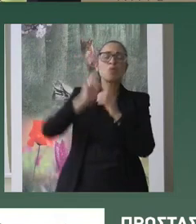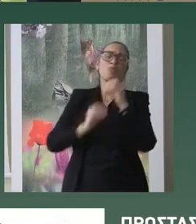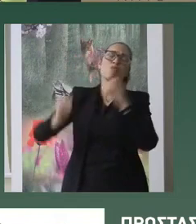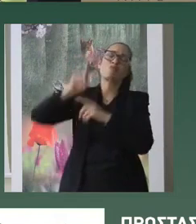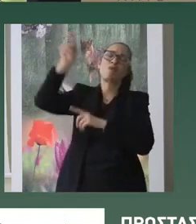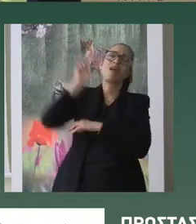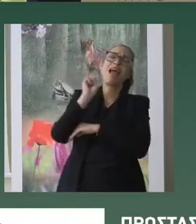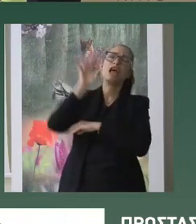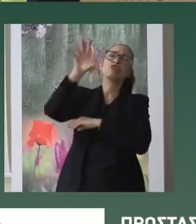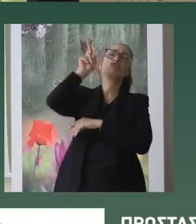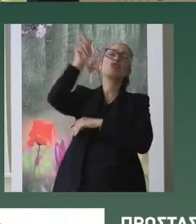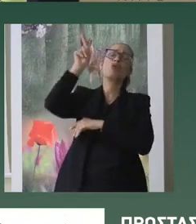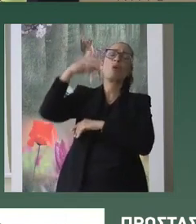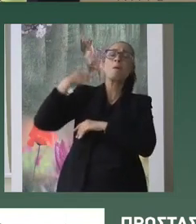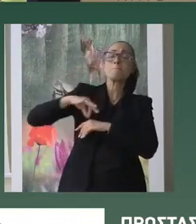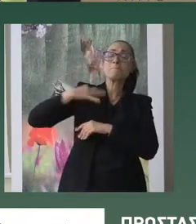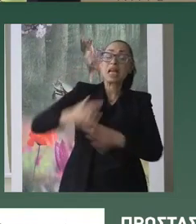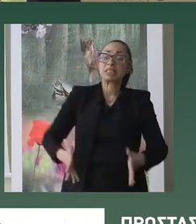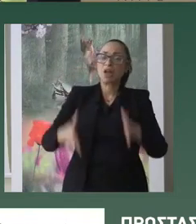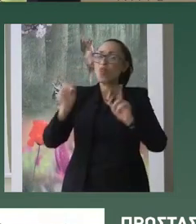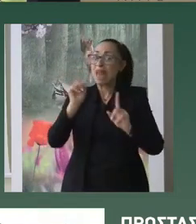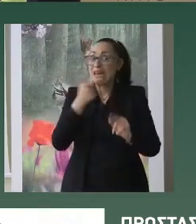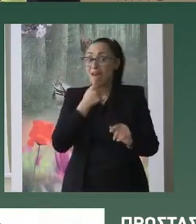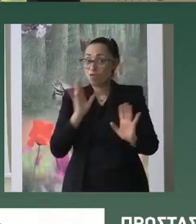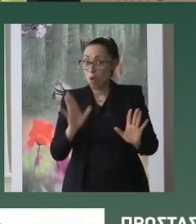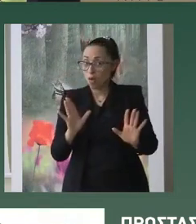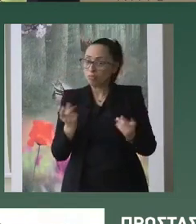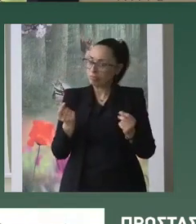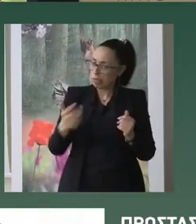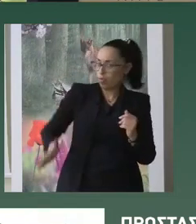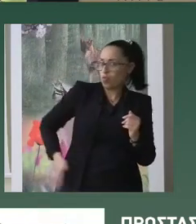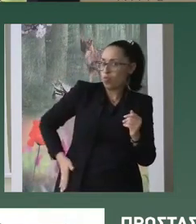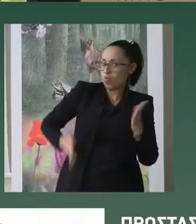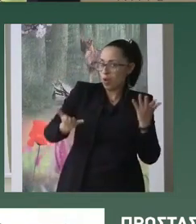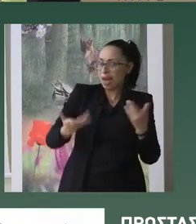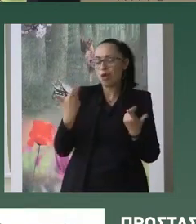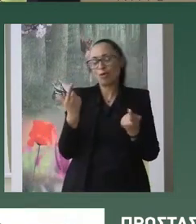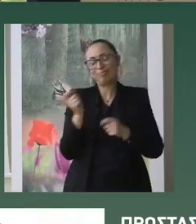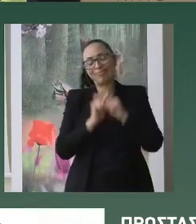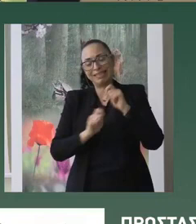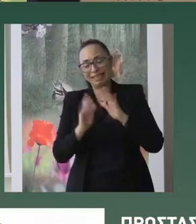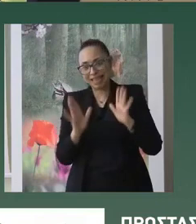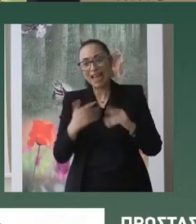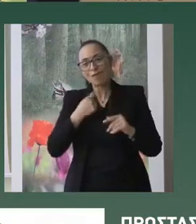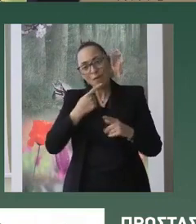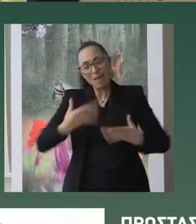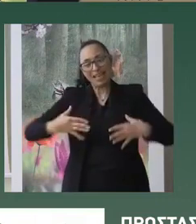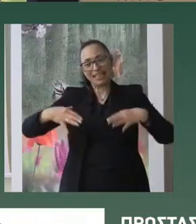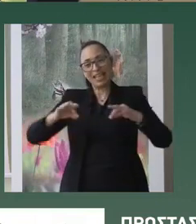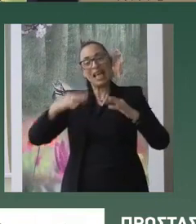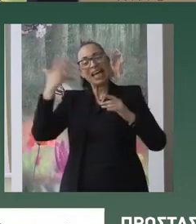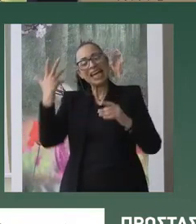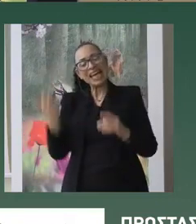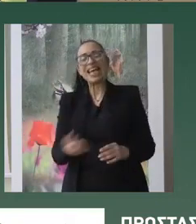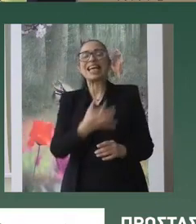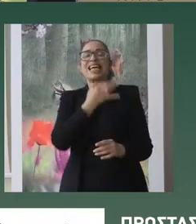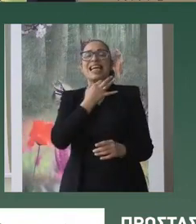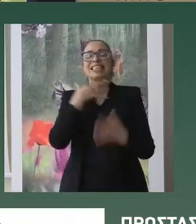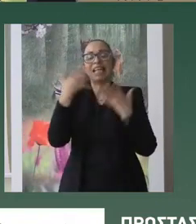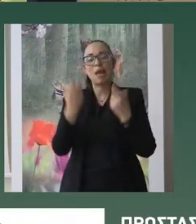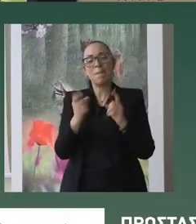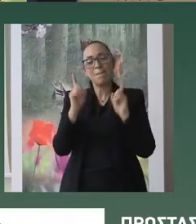κτίρια, δεν είναι εύκολη υπόθεση, κοστίζουν και συντήρηση. Γι' αυτό σας είπα στο ξεκίνημα ότι χρειάζεται πάντα να υπάρχει